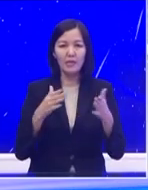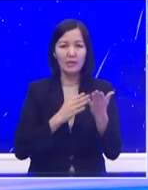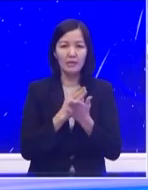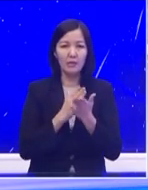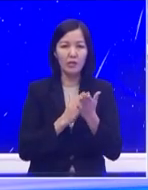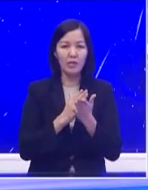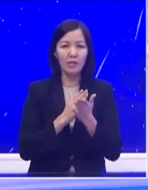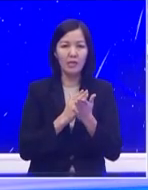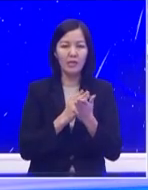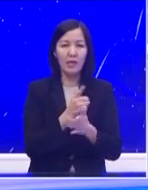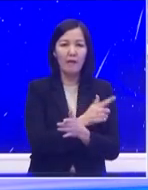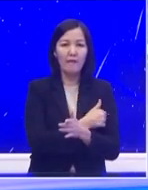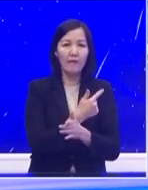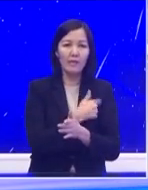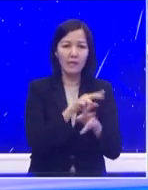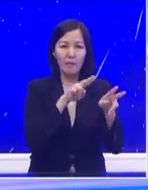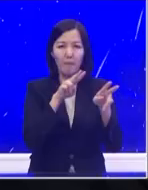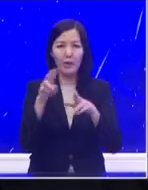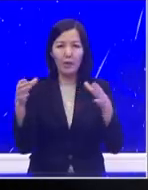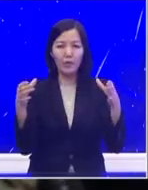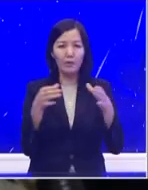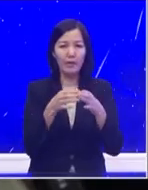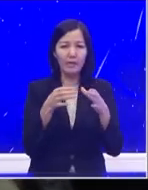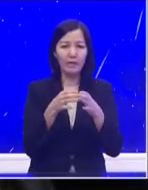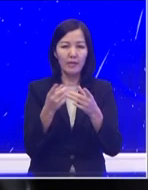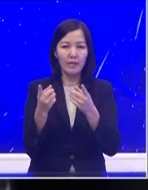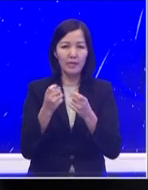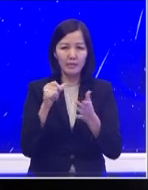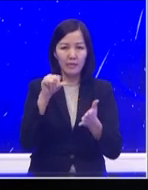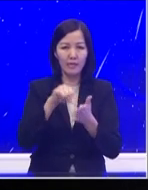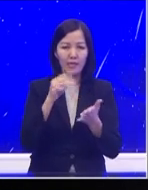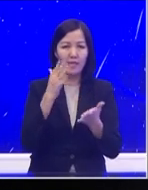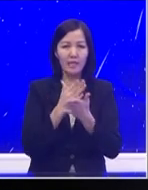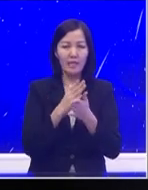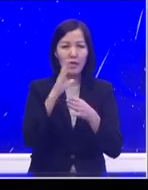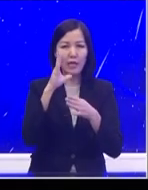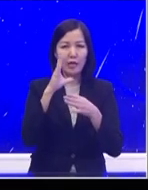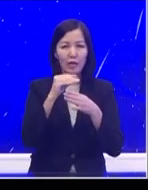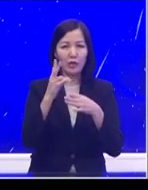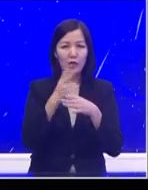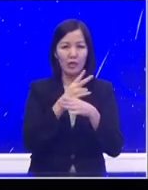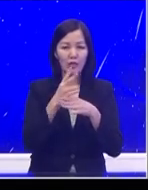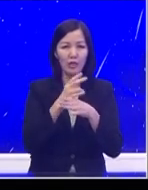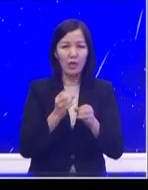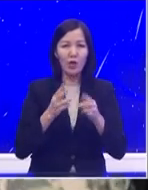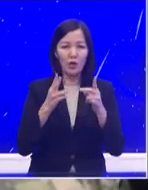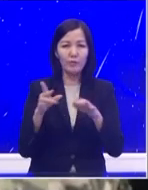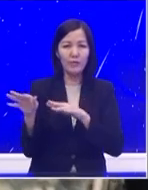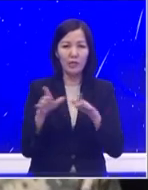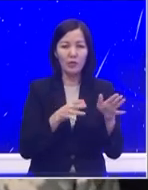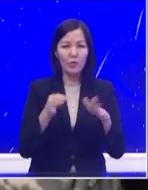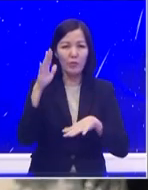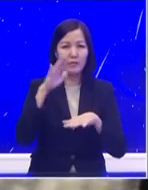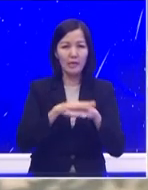қызметшілері, фито- және ветеринариялық бақылау департаментінің мамандары қызметке тартылған. Кеше кешкілік қауіпсіздік шараларын облыс әкімі